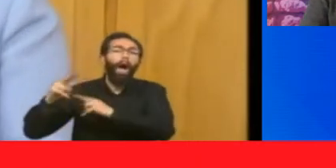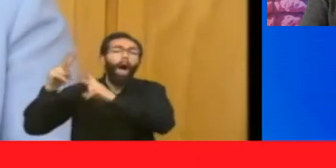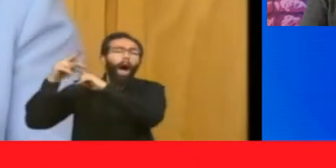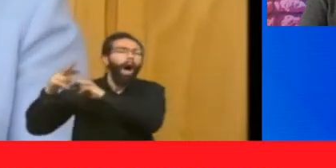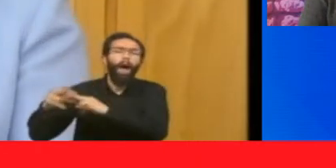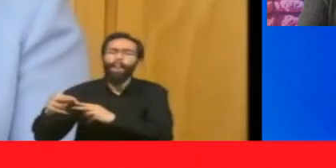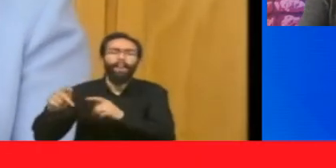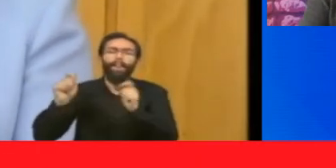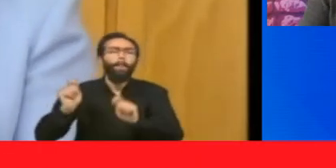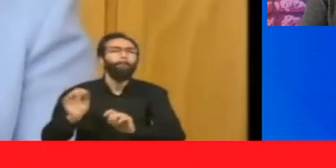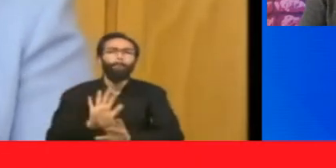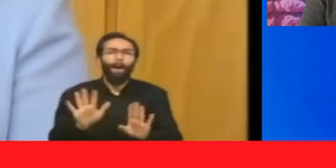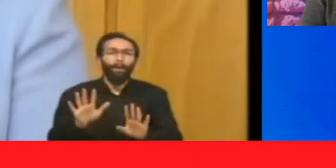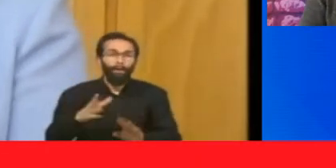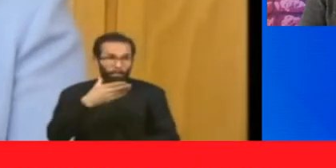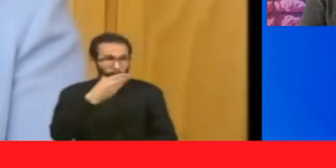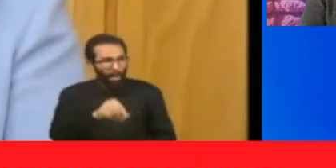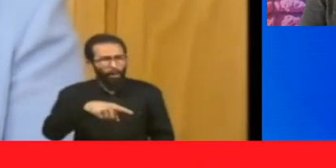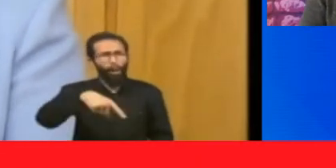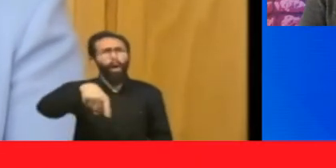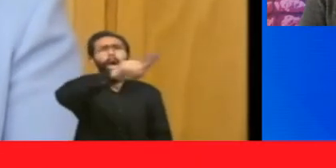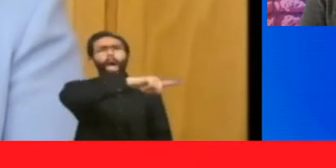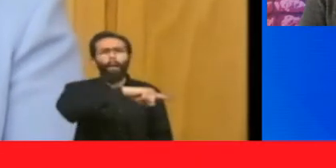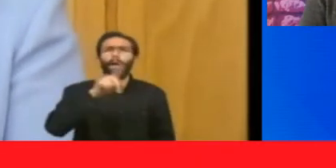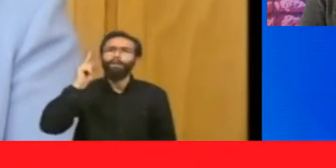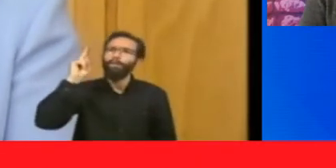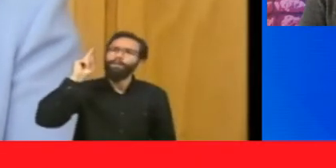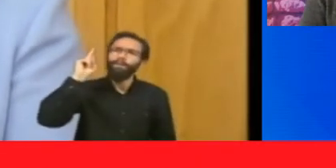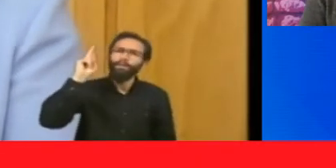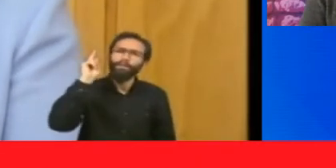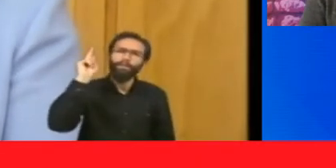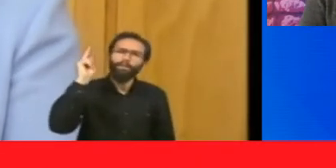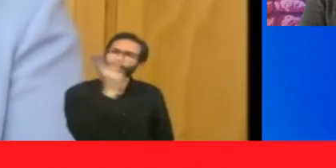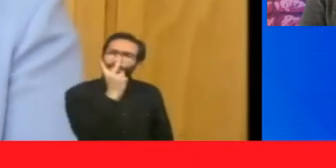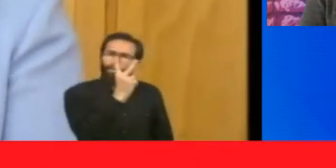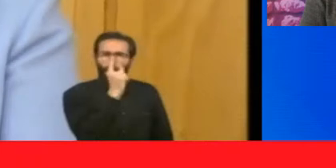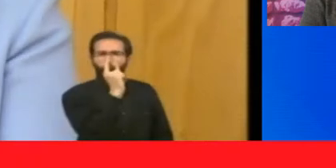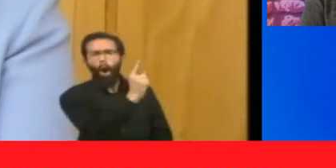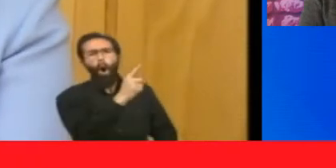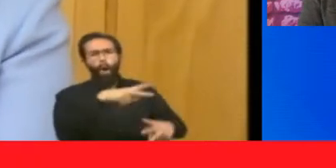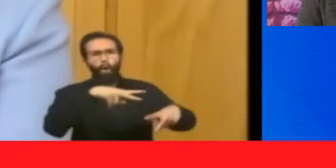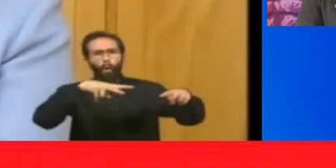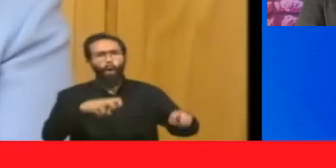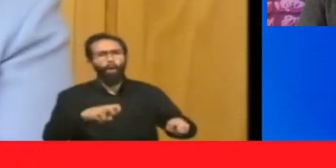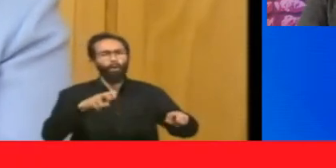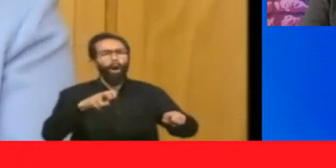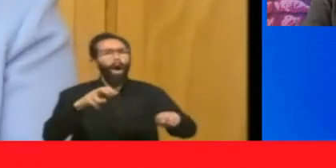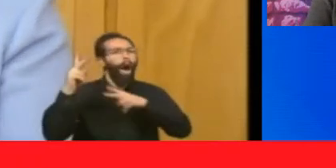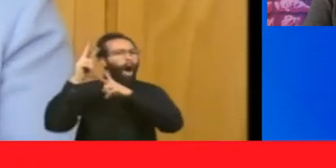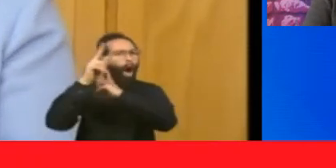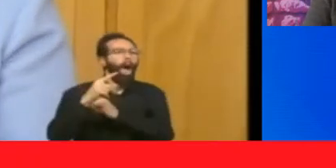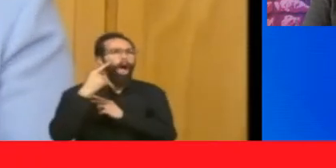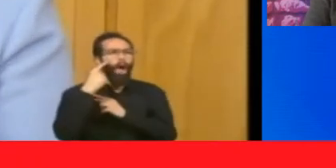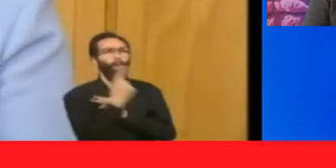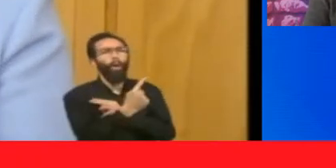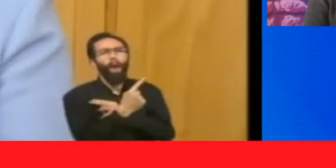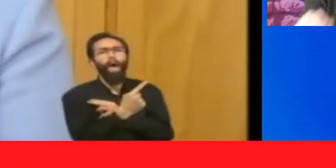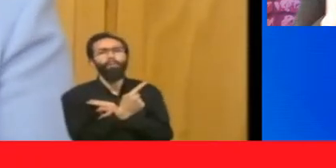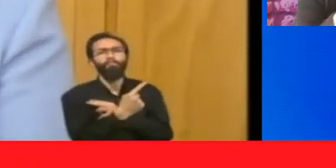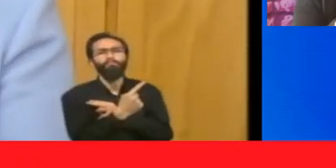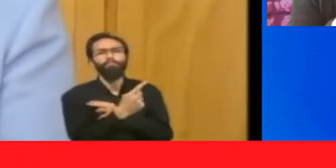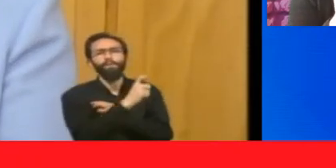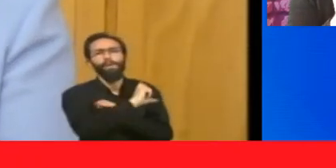sizi koltuk hayalinizden çok daha büyüktür diyoruz. Kapatma davasından size